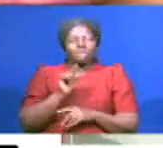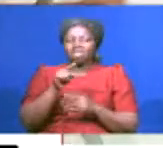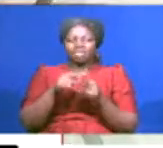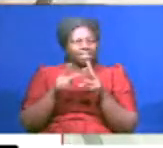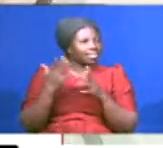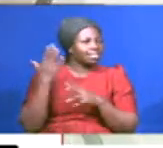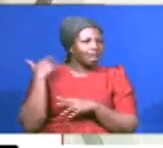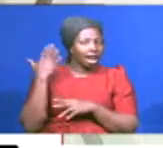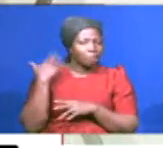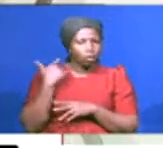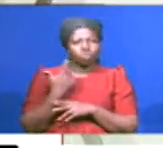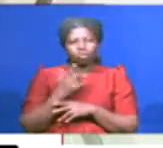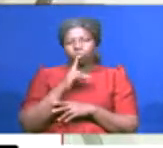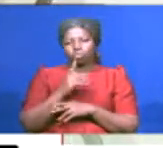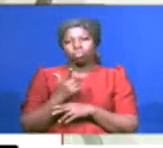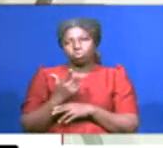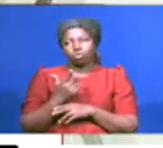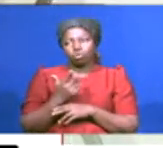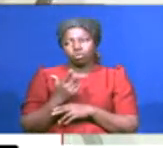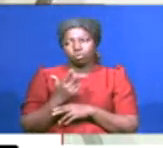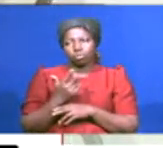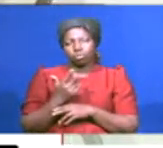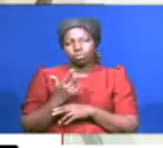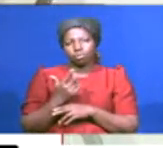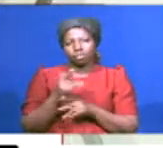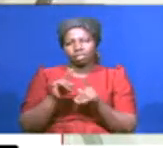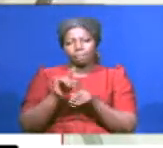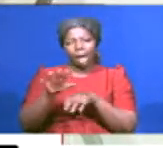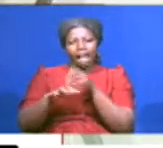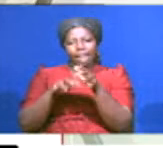na unafundisha nani mapenzi? Hata mnyama anajua mapenzi.